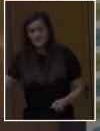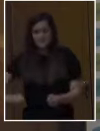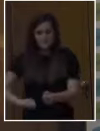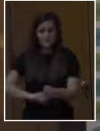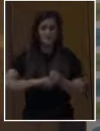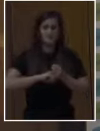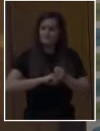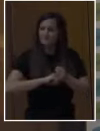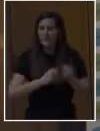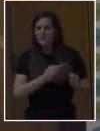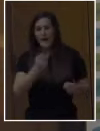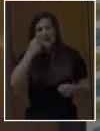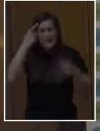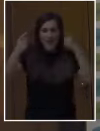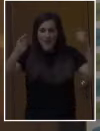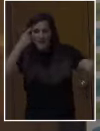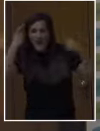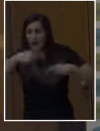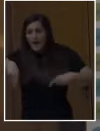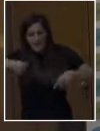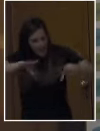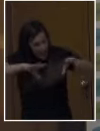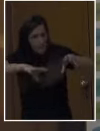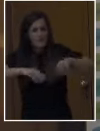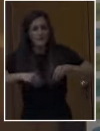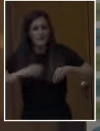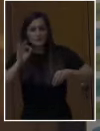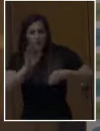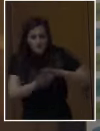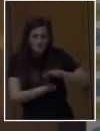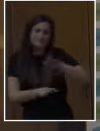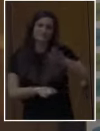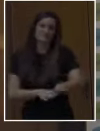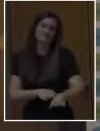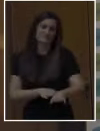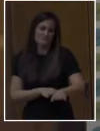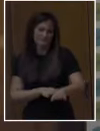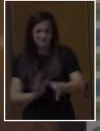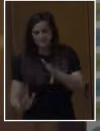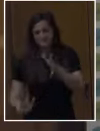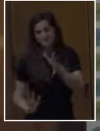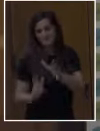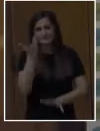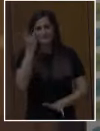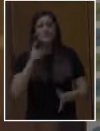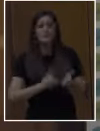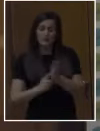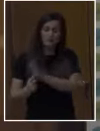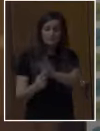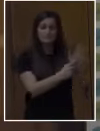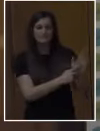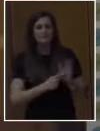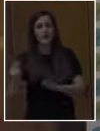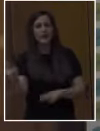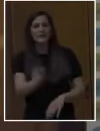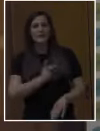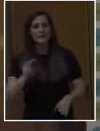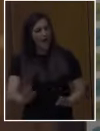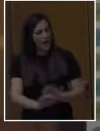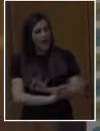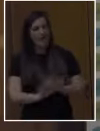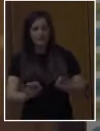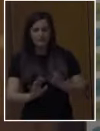αποδοχή των ιδεών μας για να πάμε ένα βήμα παραπέρα. Να δείξουμε ότι αυτή η κοινωνία είναι έτοιμη να πάει ένα βήμα